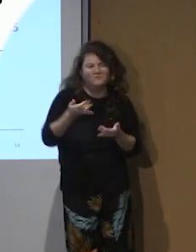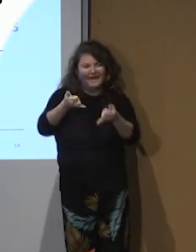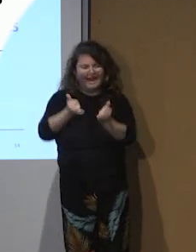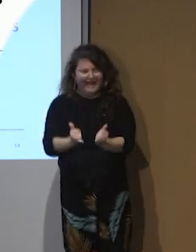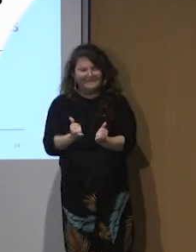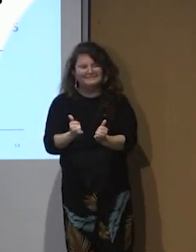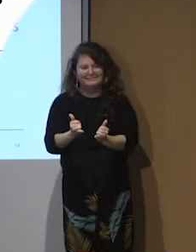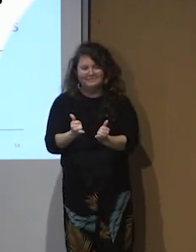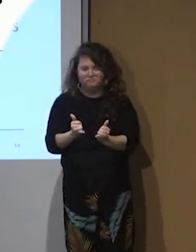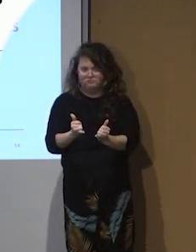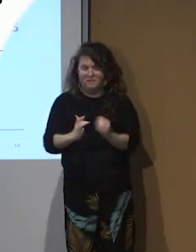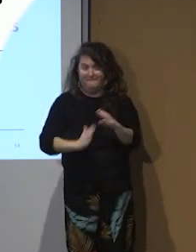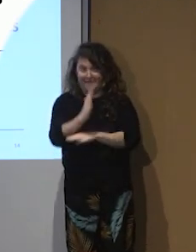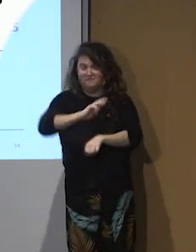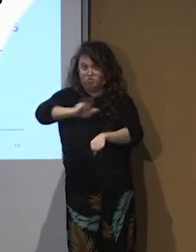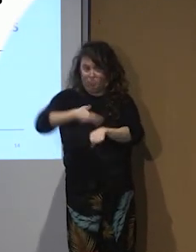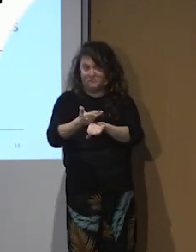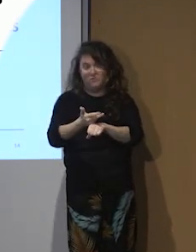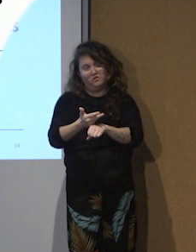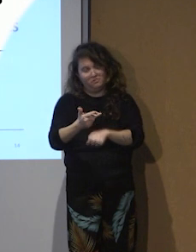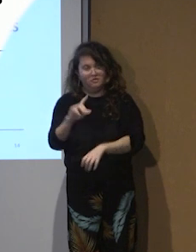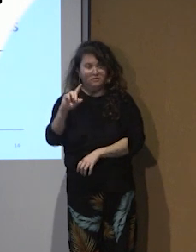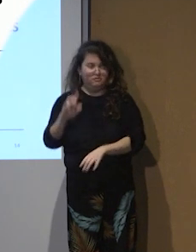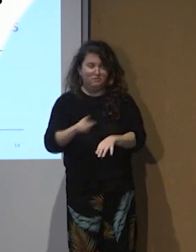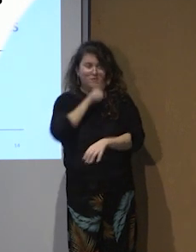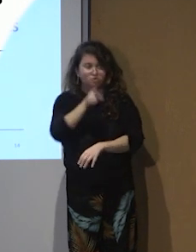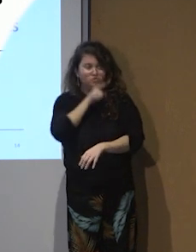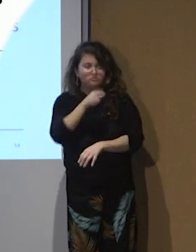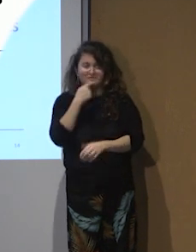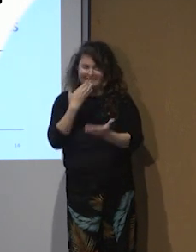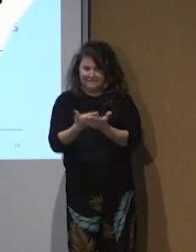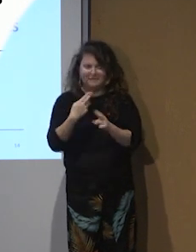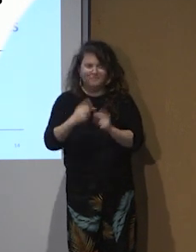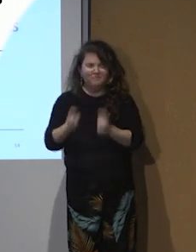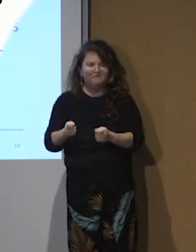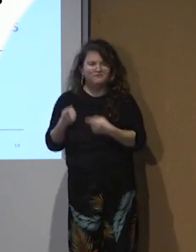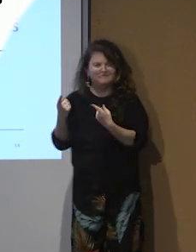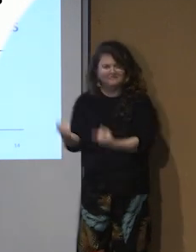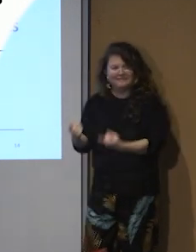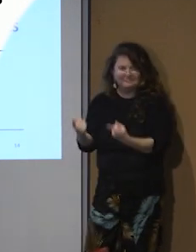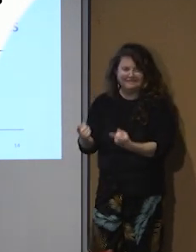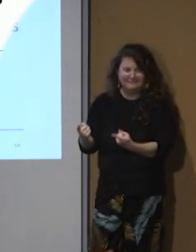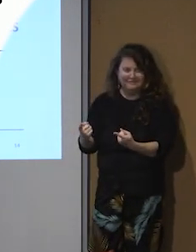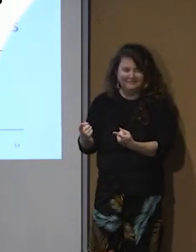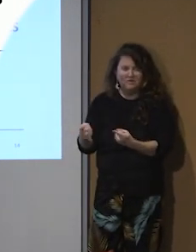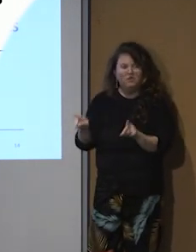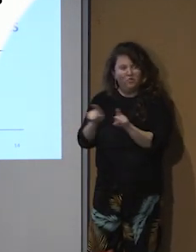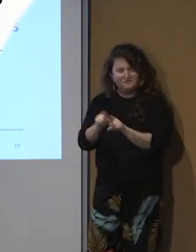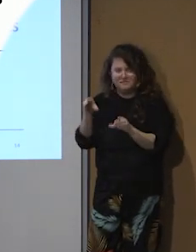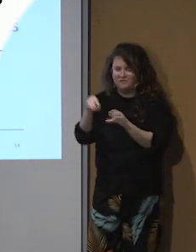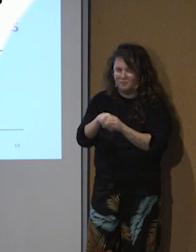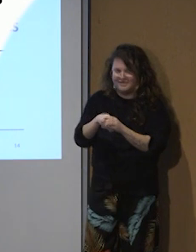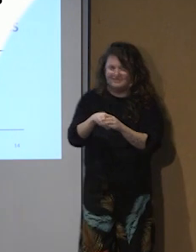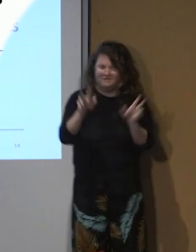a de la sédentarité. C'est une absence d'activité, mais aussi des occupations comme regarder la télé, travailler